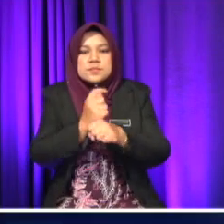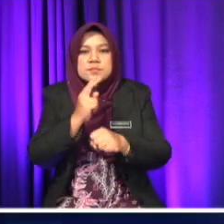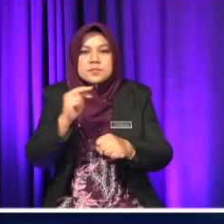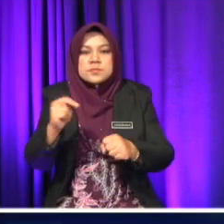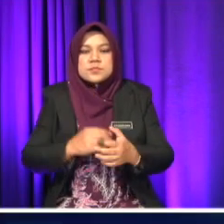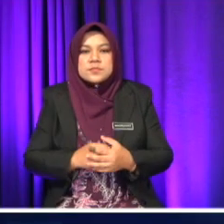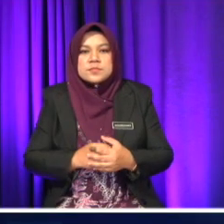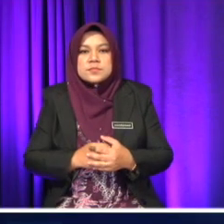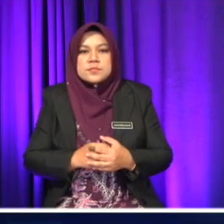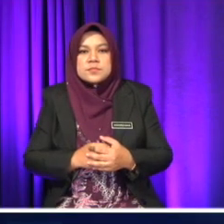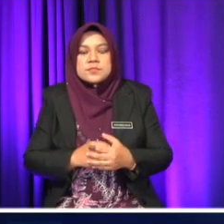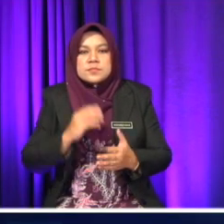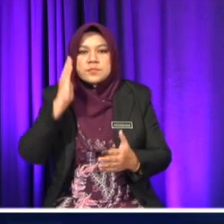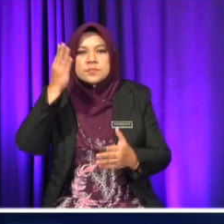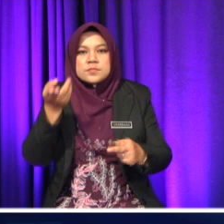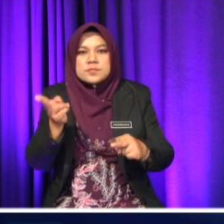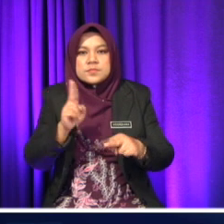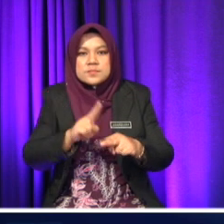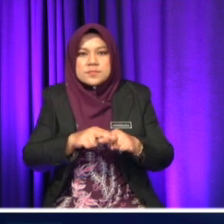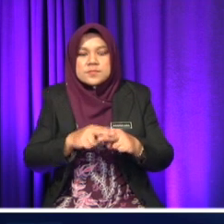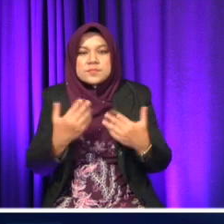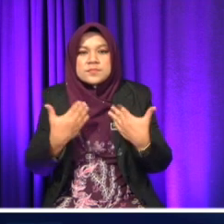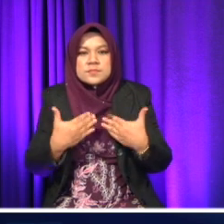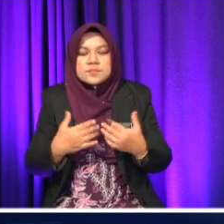akan tambah lagi lebaran